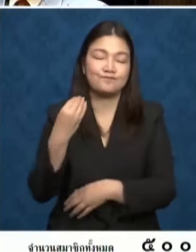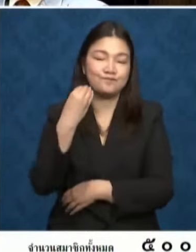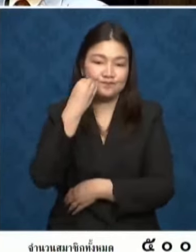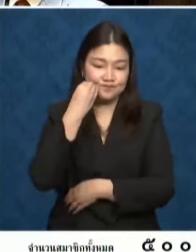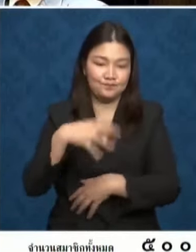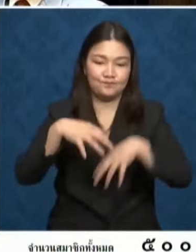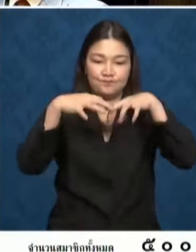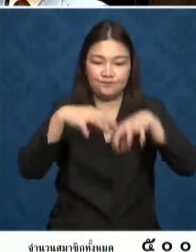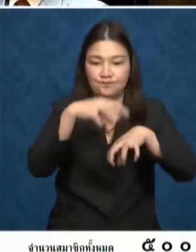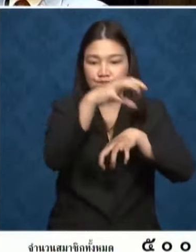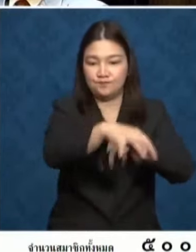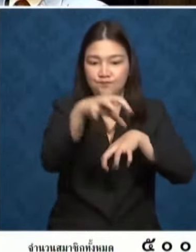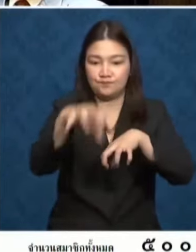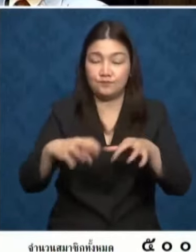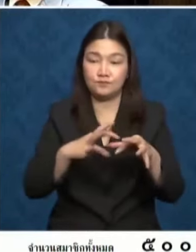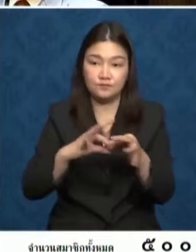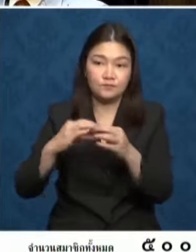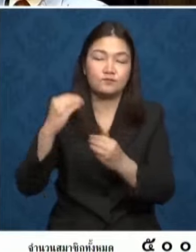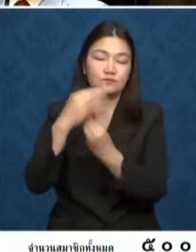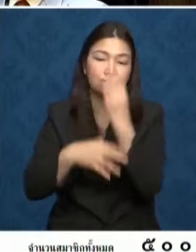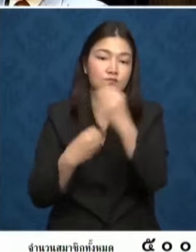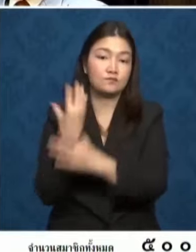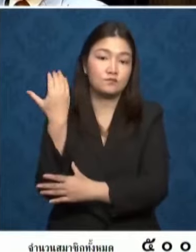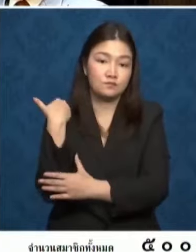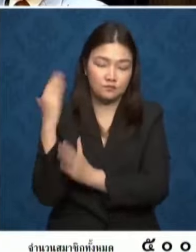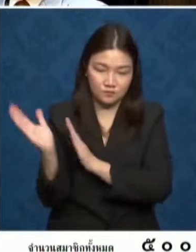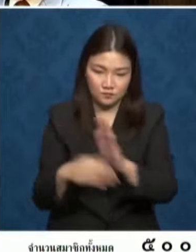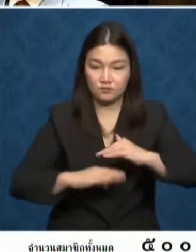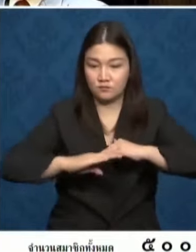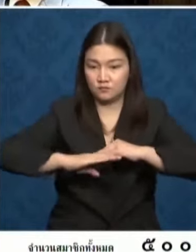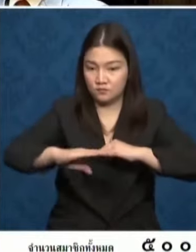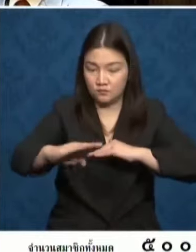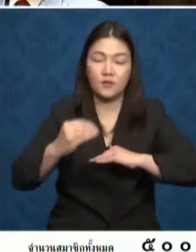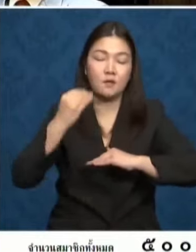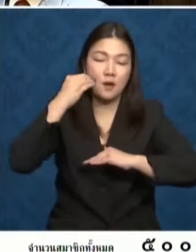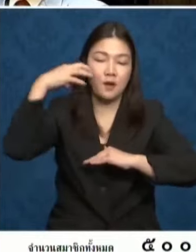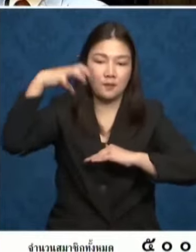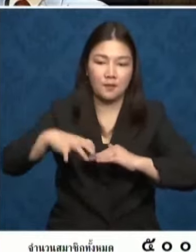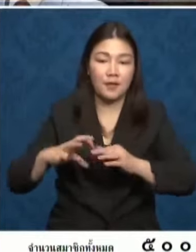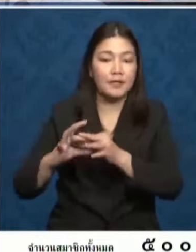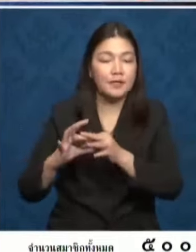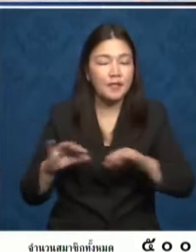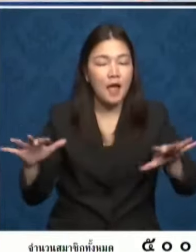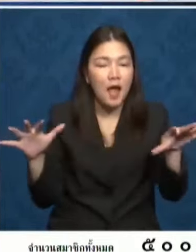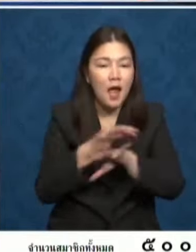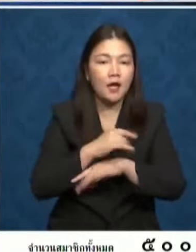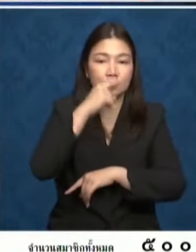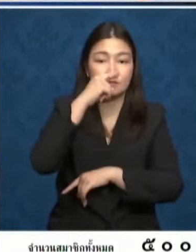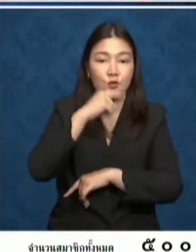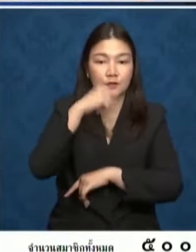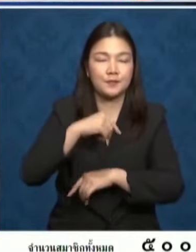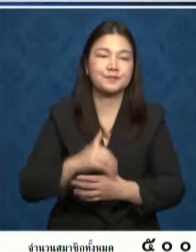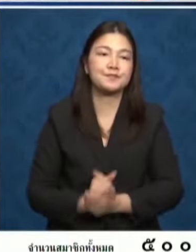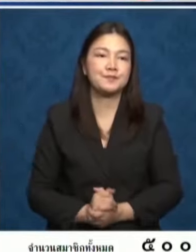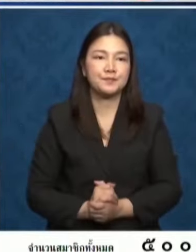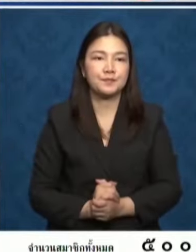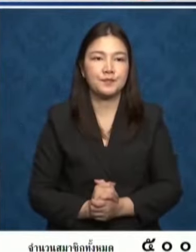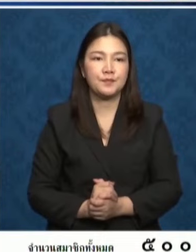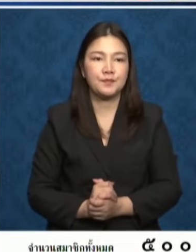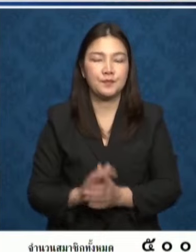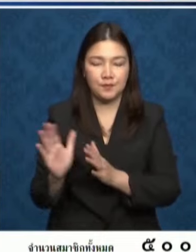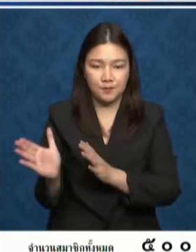เ่อพึ่งพาอยู่กับปะและกลุ่มที่ตั้งถิ่นฐานอยู่ในพื้นราบซึ่งกลมกลืนกับคนไทยโดยทั่วไปแล้วนะครับแม้ว่า